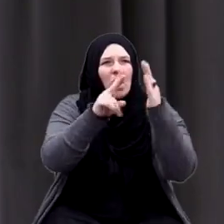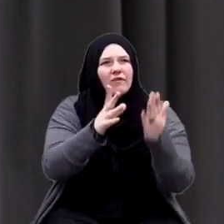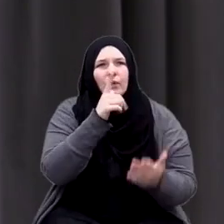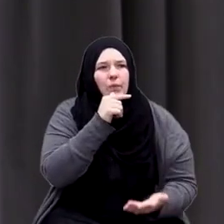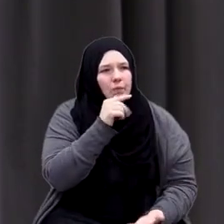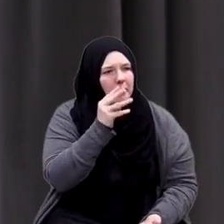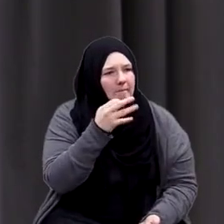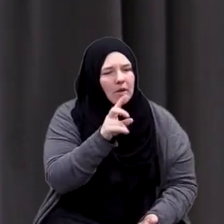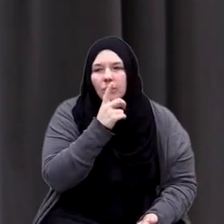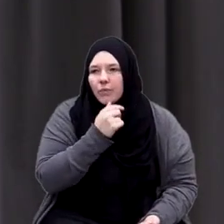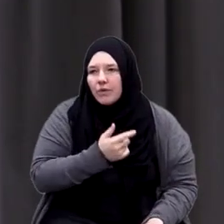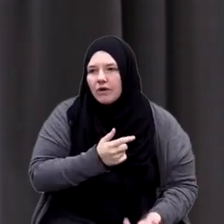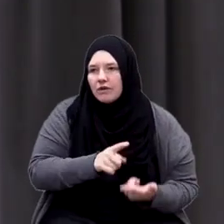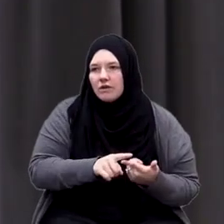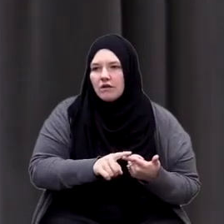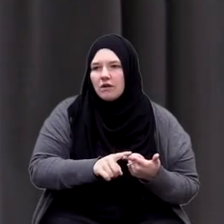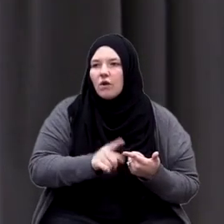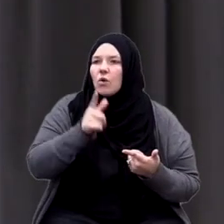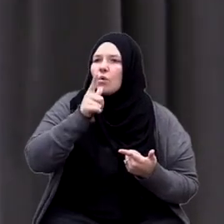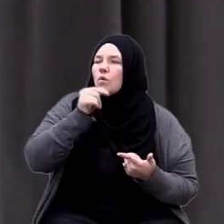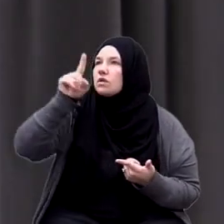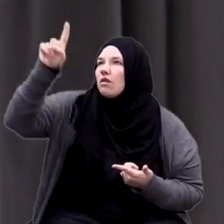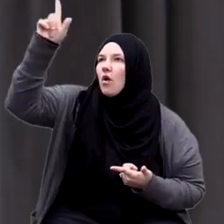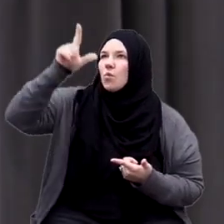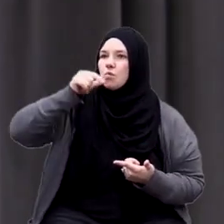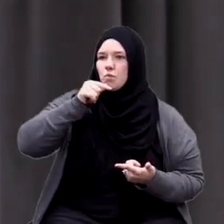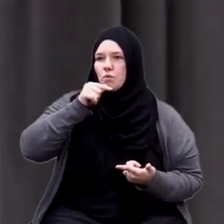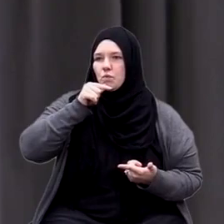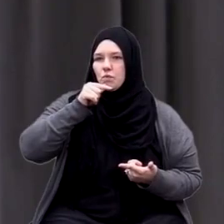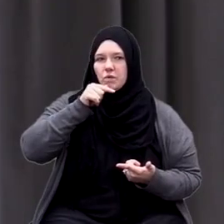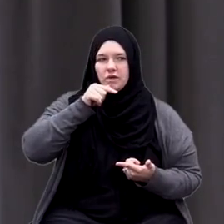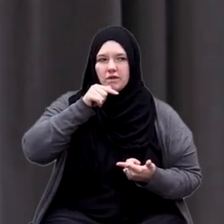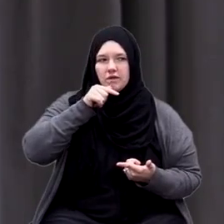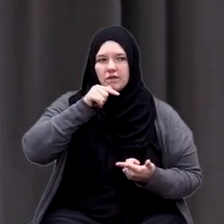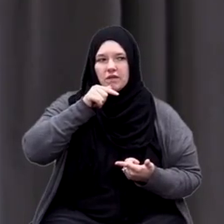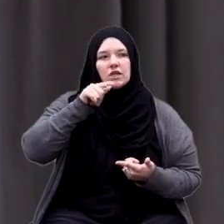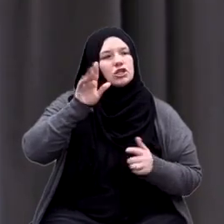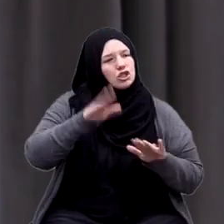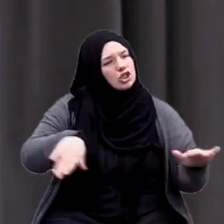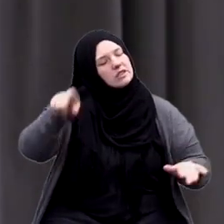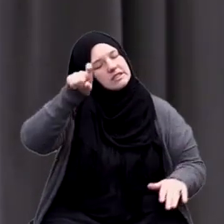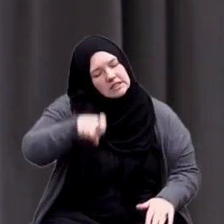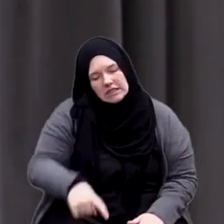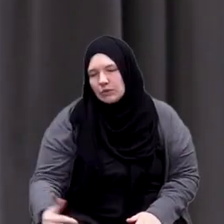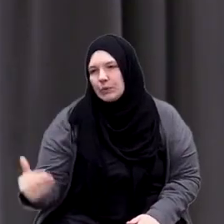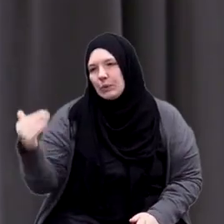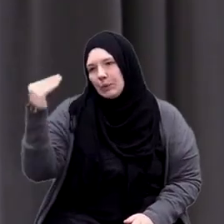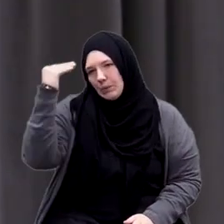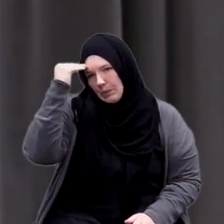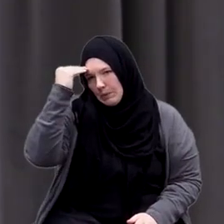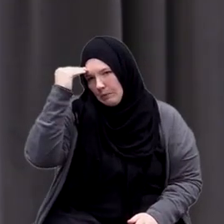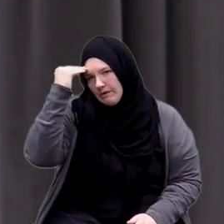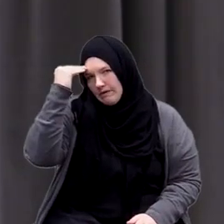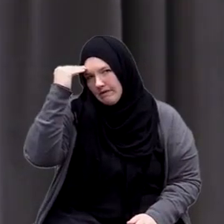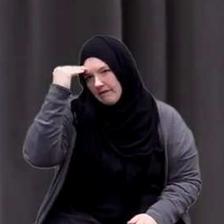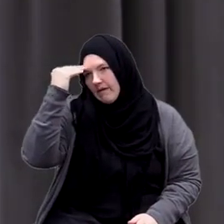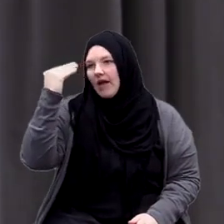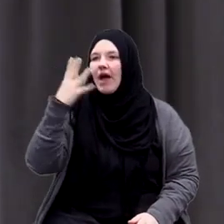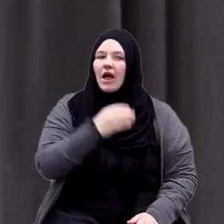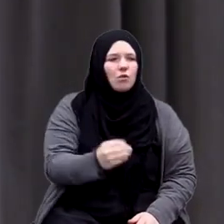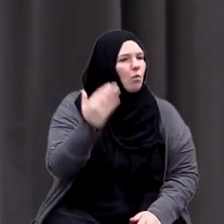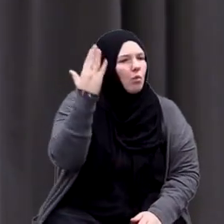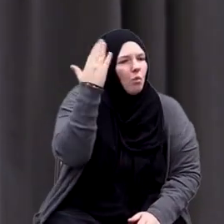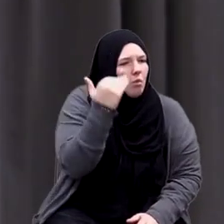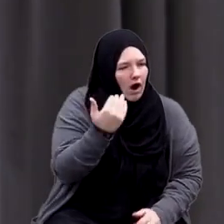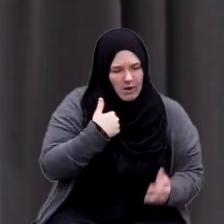is. The Arab poet says, لَيْسَ الْيَتِيمُ مَنْ انْتَهَى